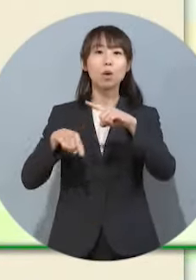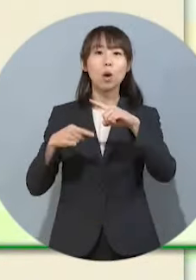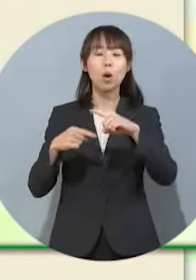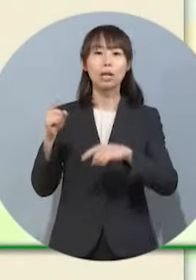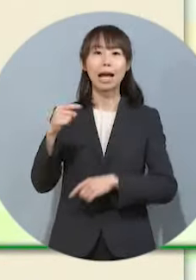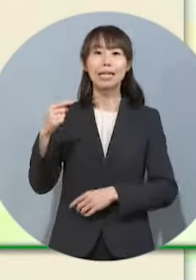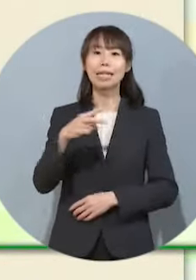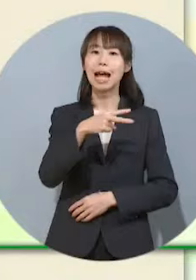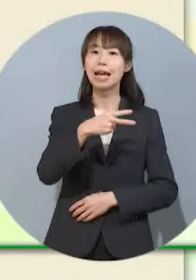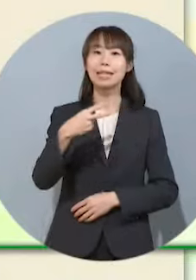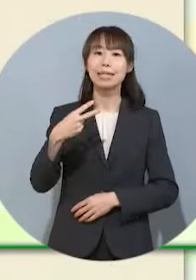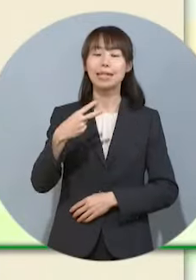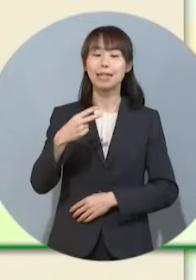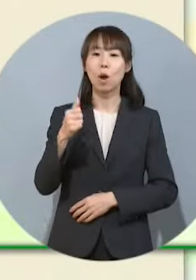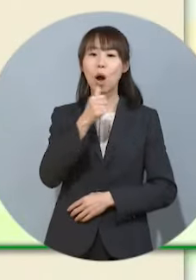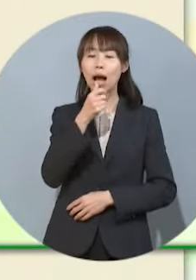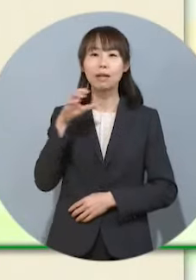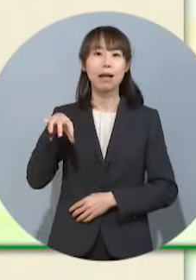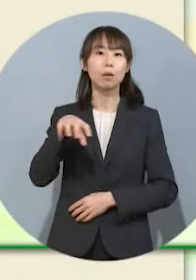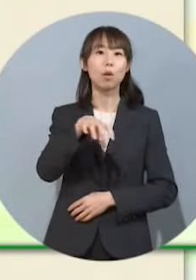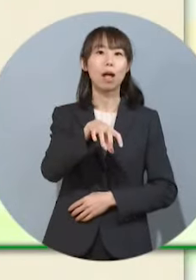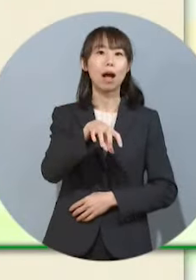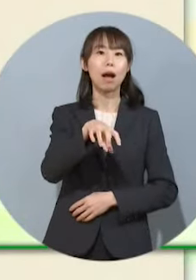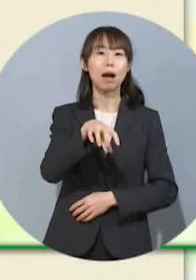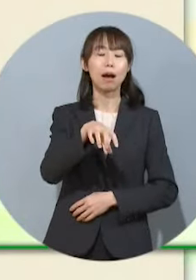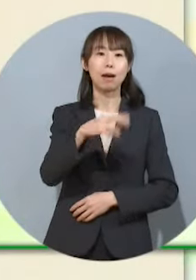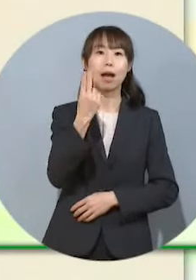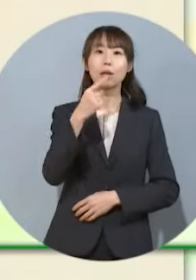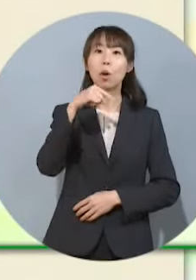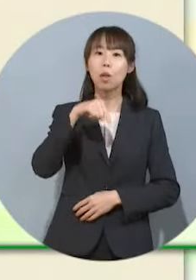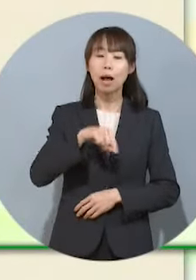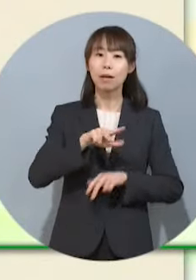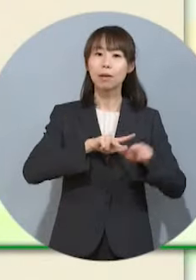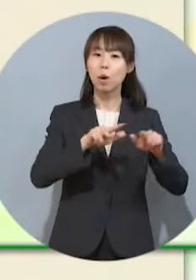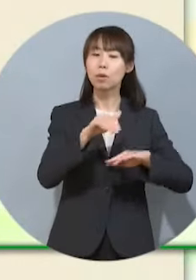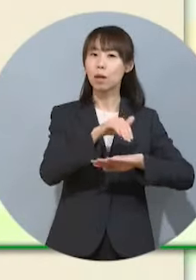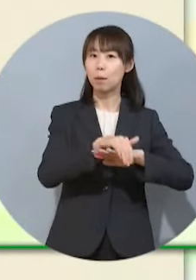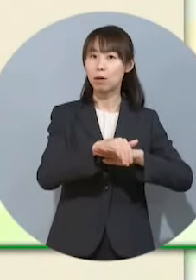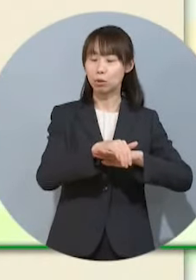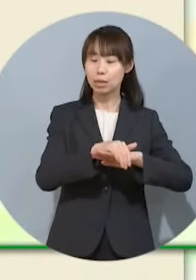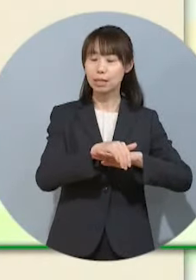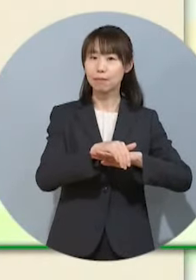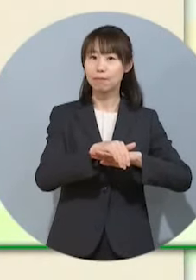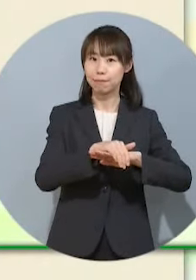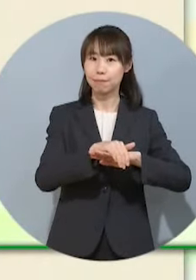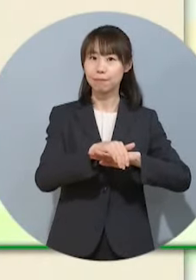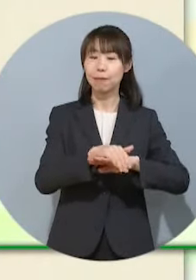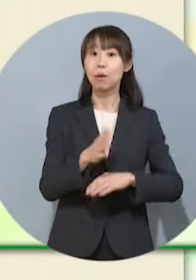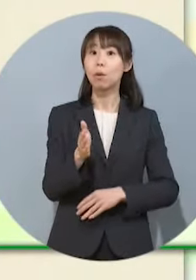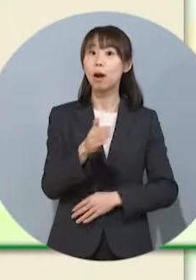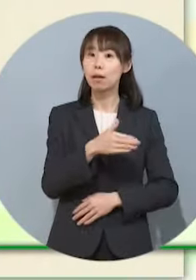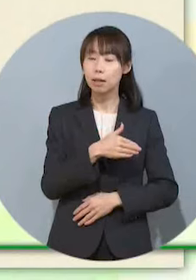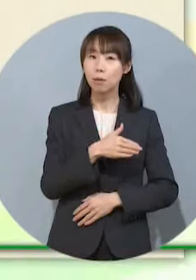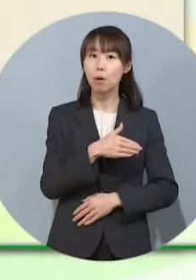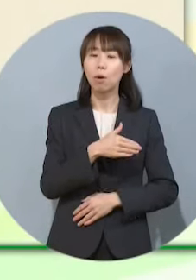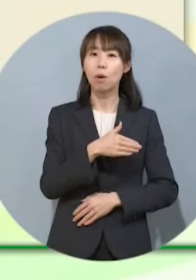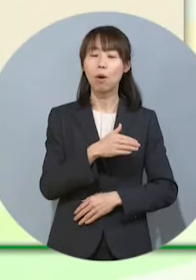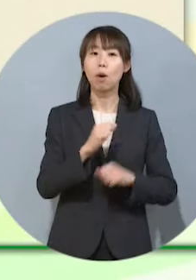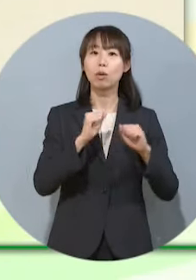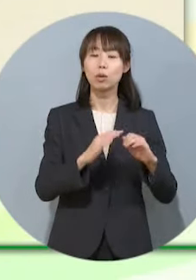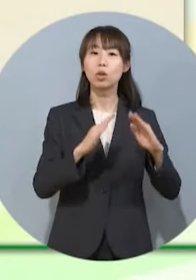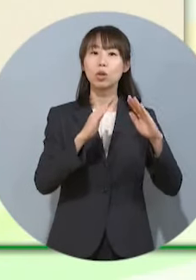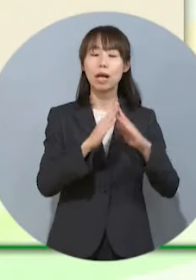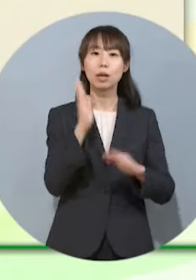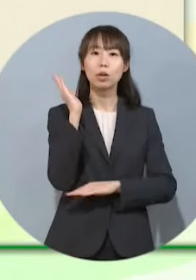庁舎の案内コーナーや都内区市町村の窓口などで配布しているほか、住